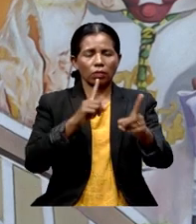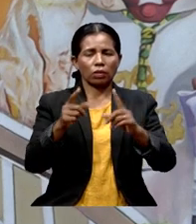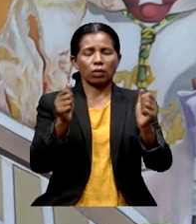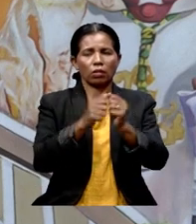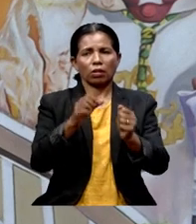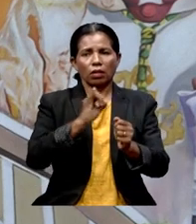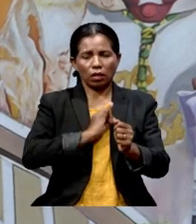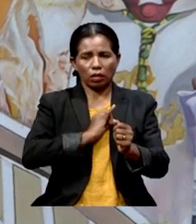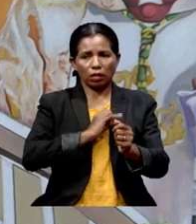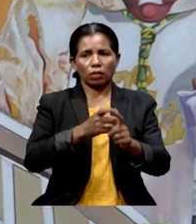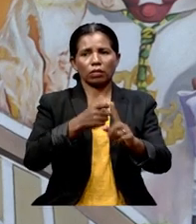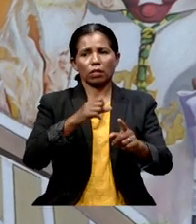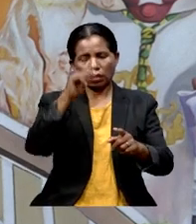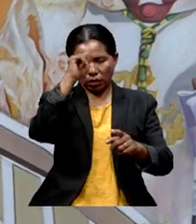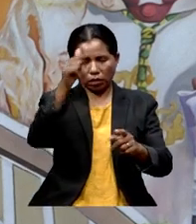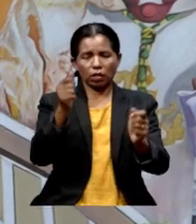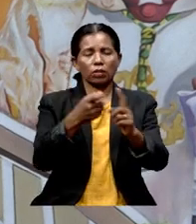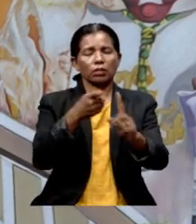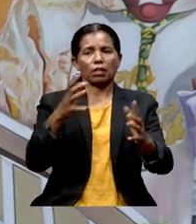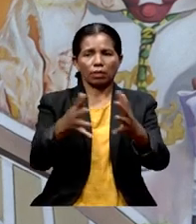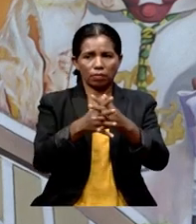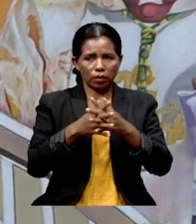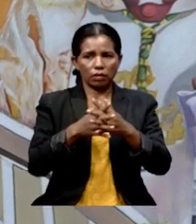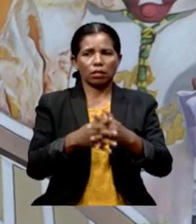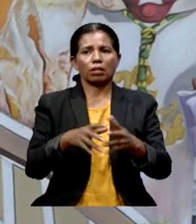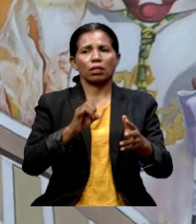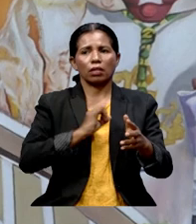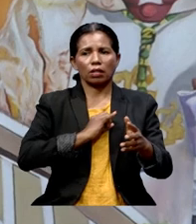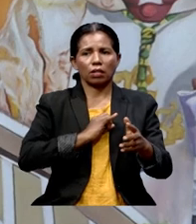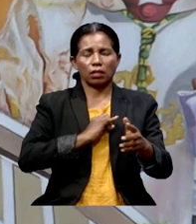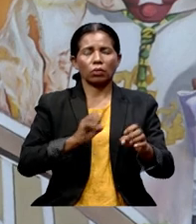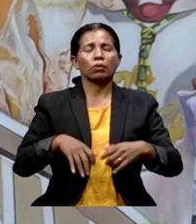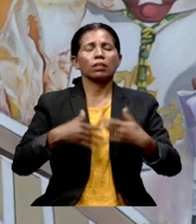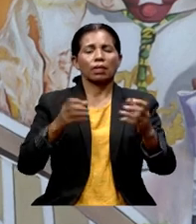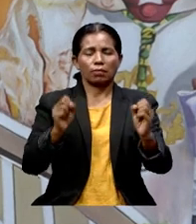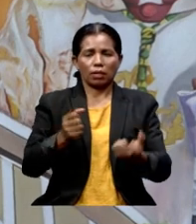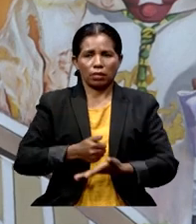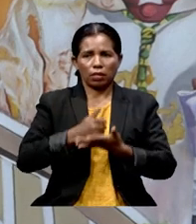kuliah India Amerika Bagaimana